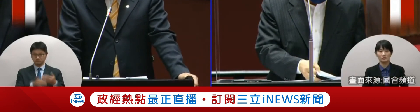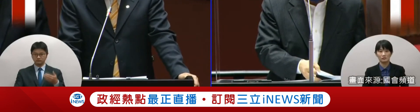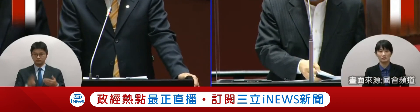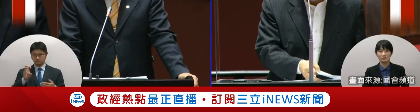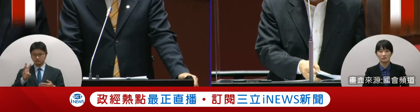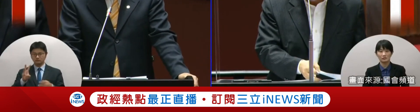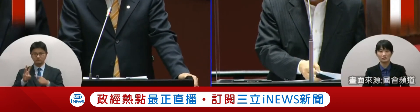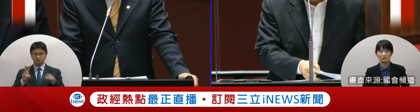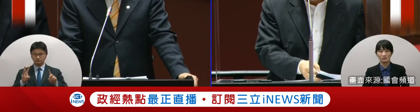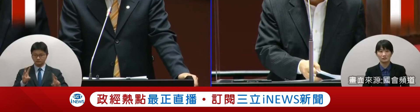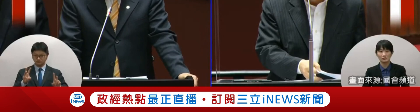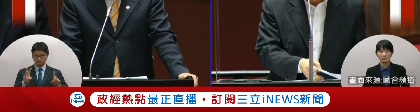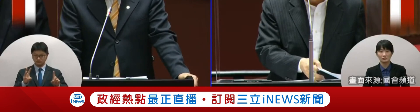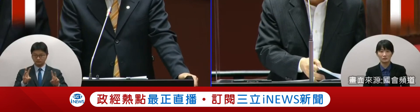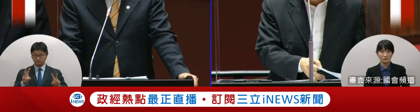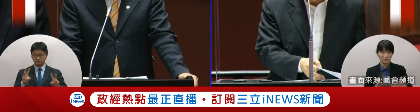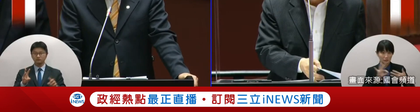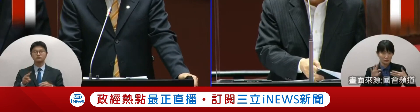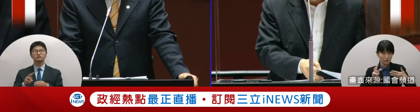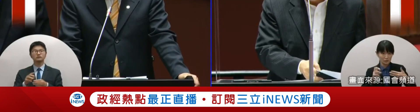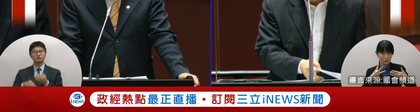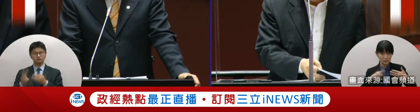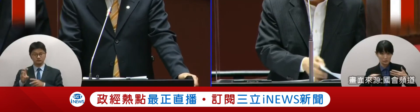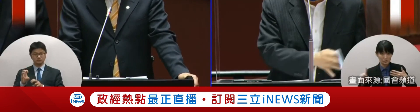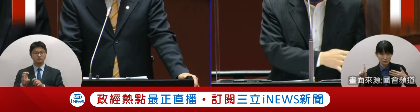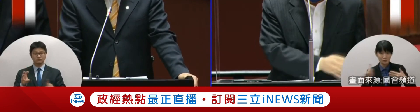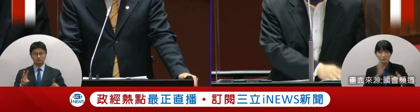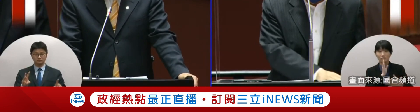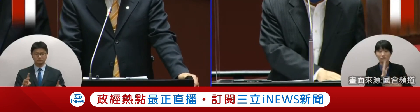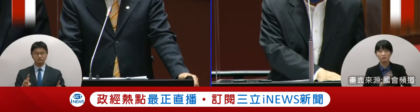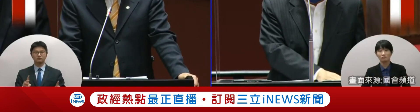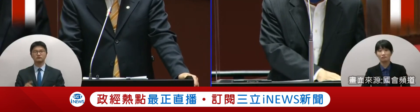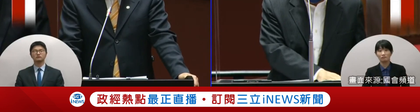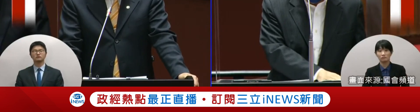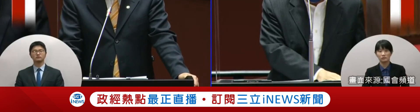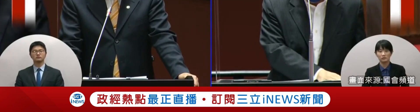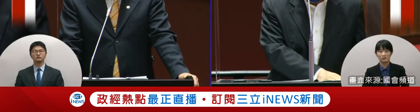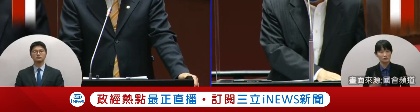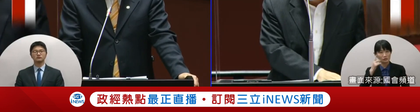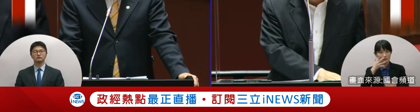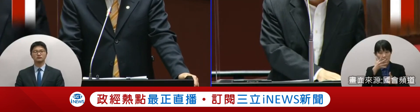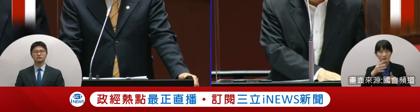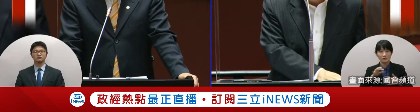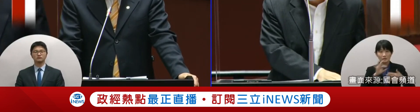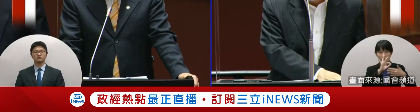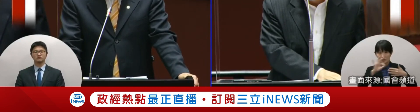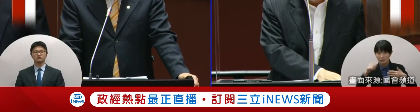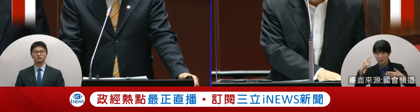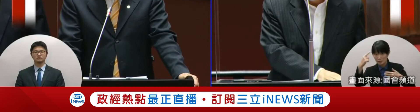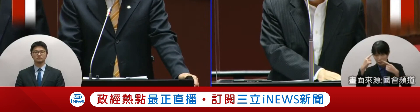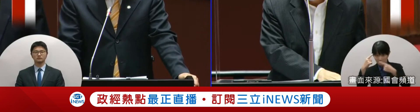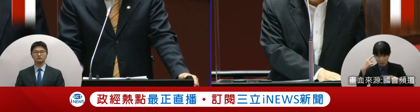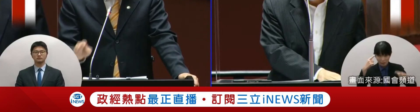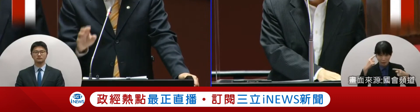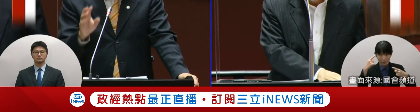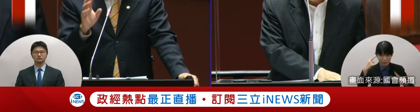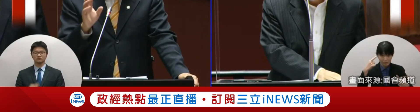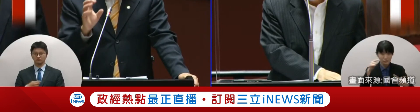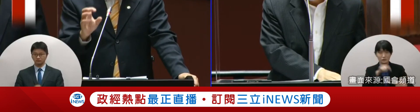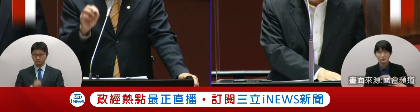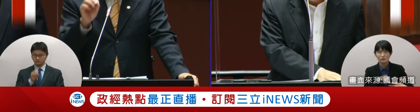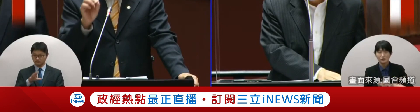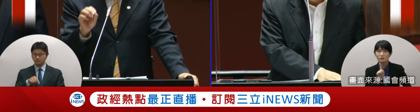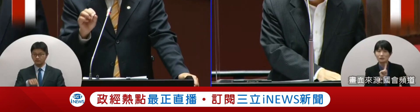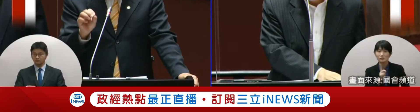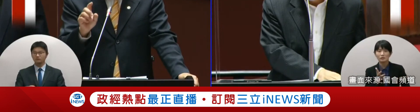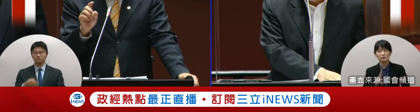还是之一吧？ 33(1)啦哈。 对。 那我想问一下，是第一项第一款还是第二款？ 那个跟委员报告，因为